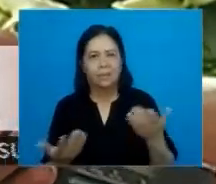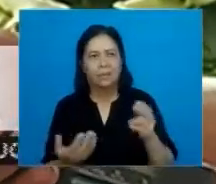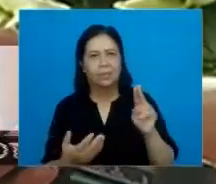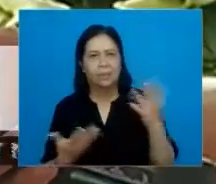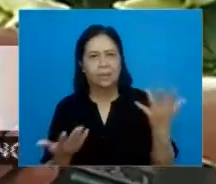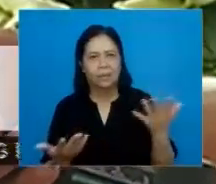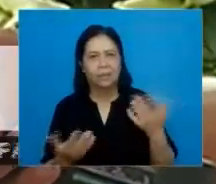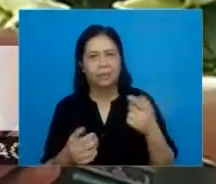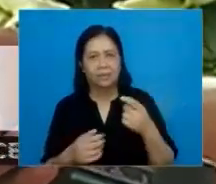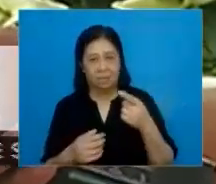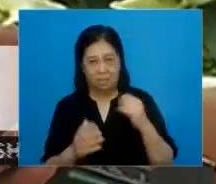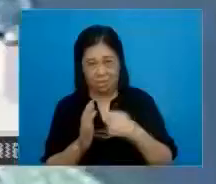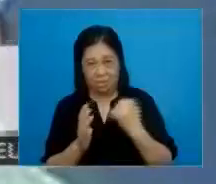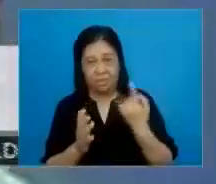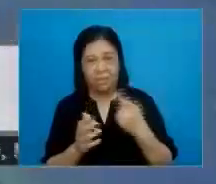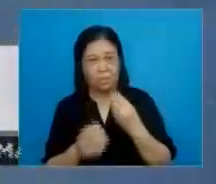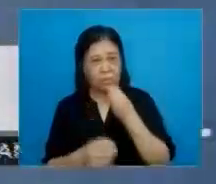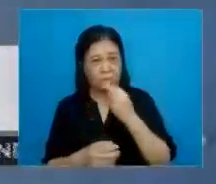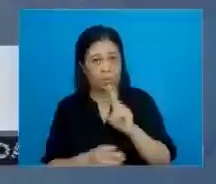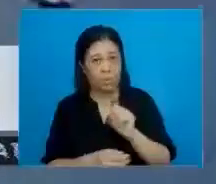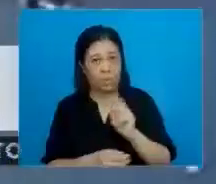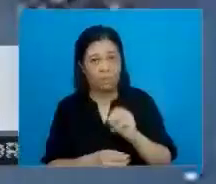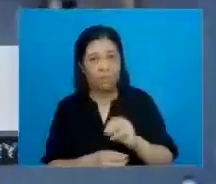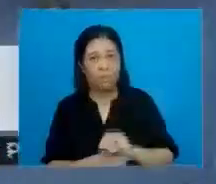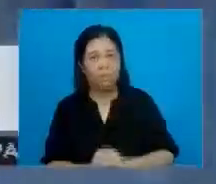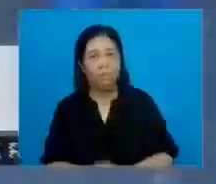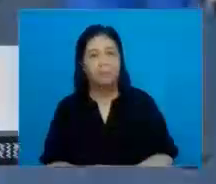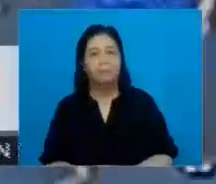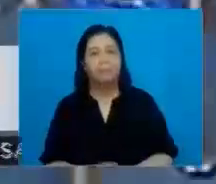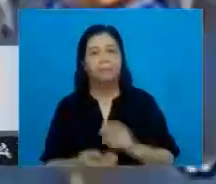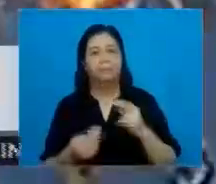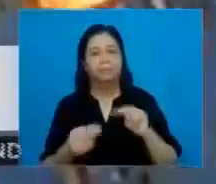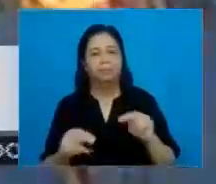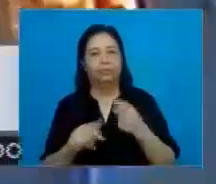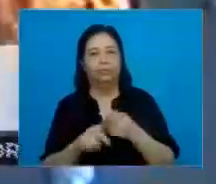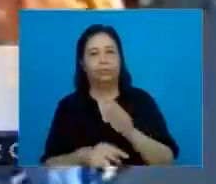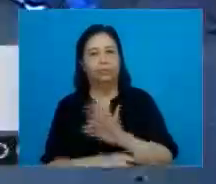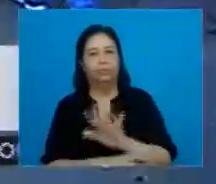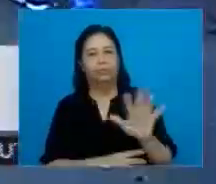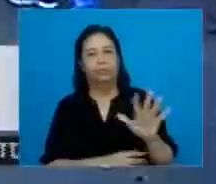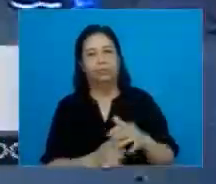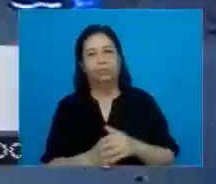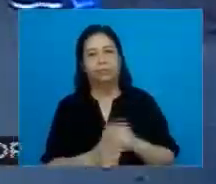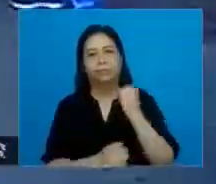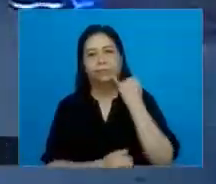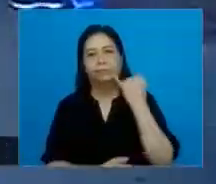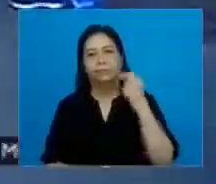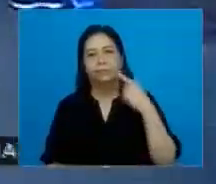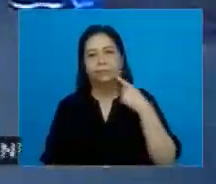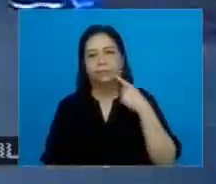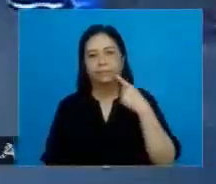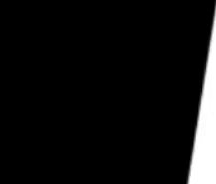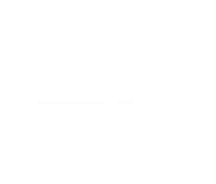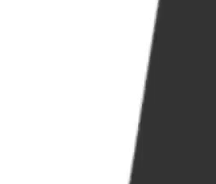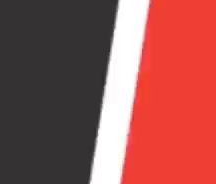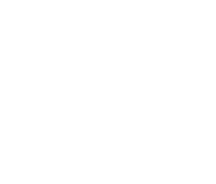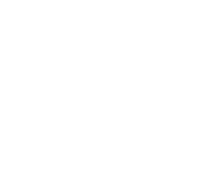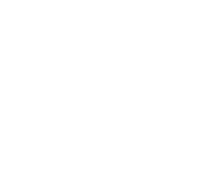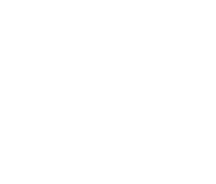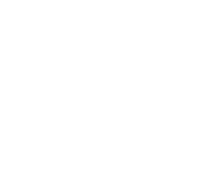sa ulam. Nagbabalita mula sa frontline, Justinne Punsalang, News 5.